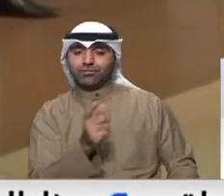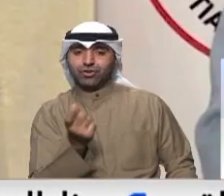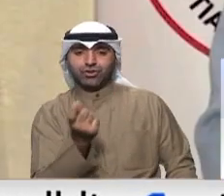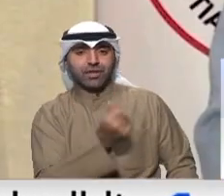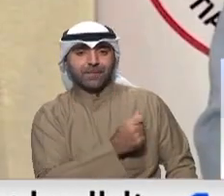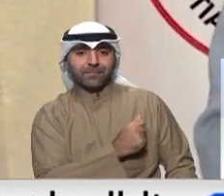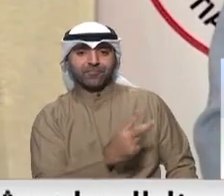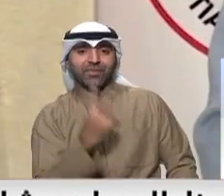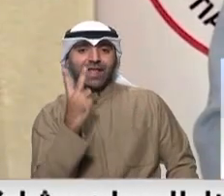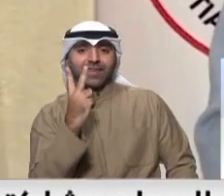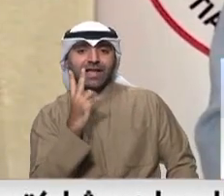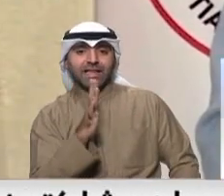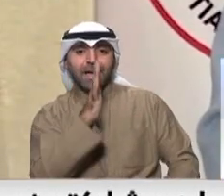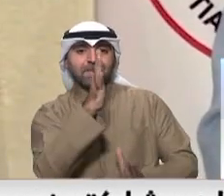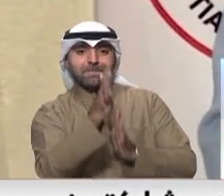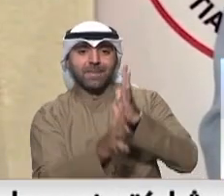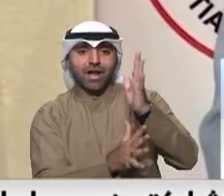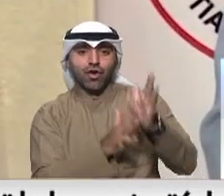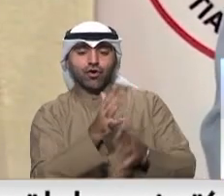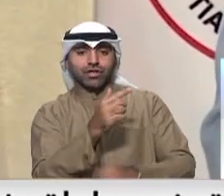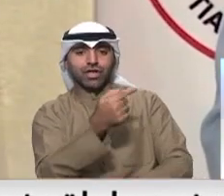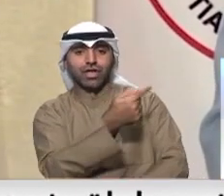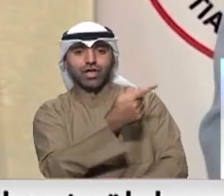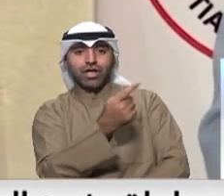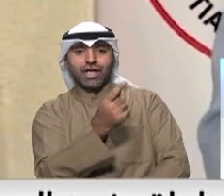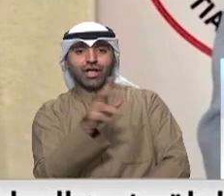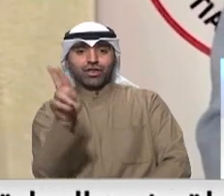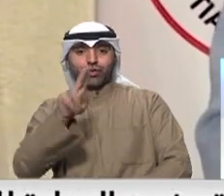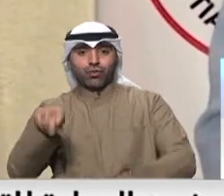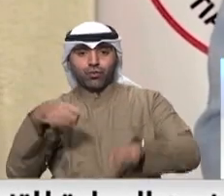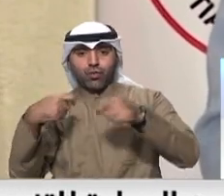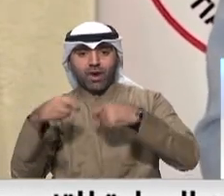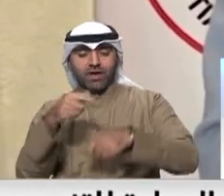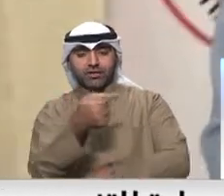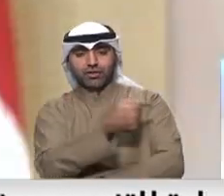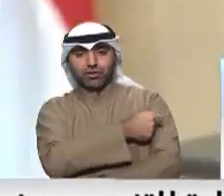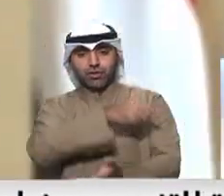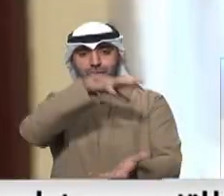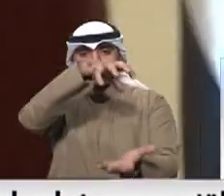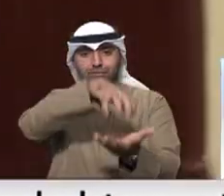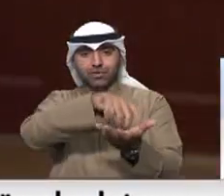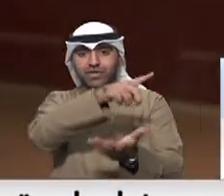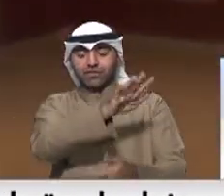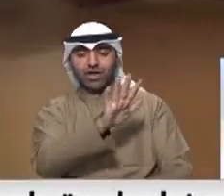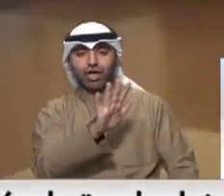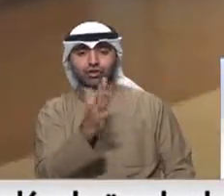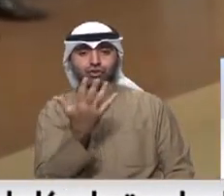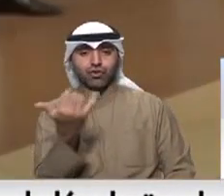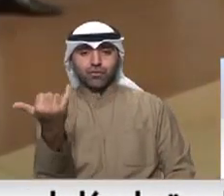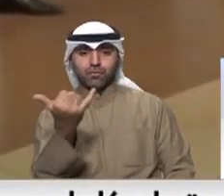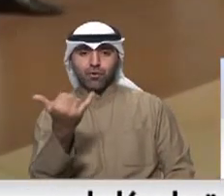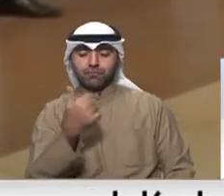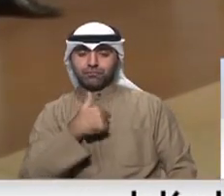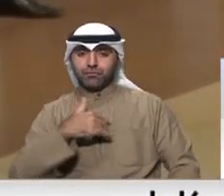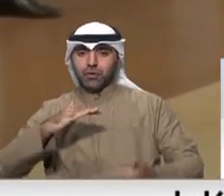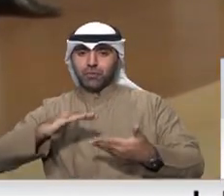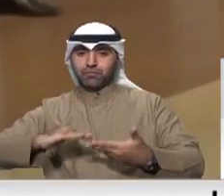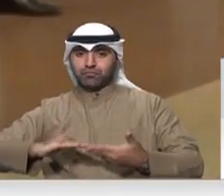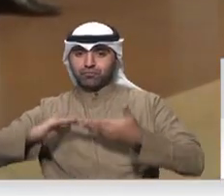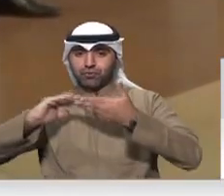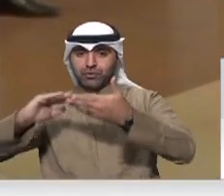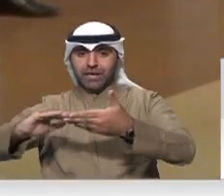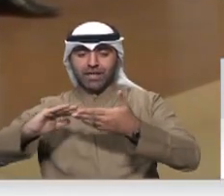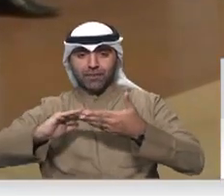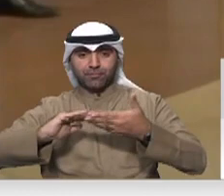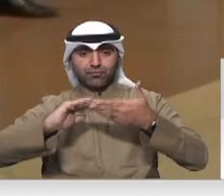سريرا، وستكون المستشفى مجهزة بغرفتي عمليات وغرف حضانات للأطفال ووحدة إشاعة ومعملا